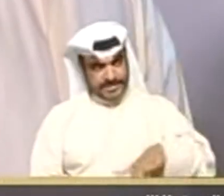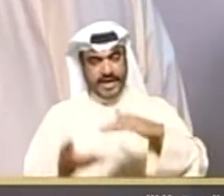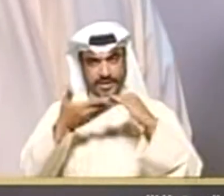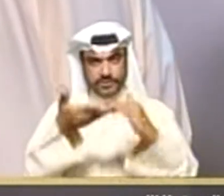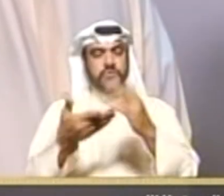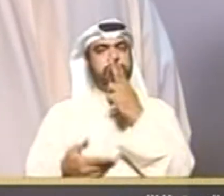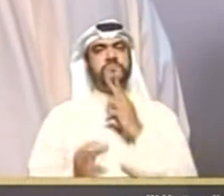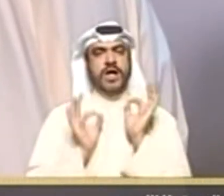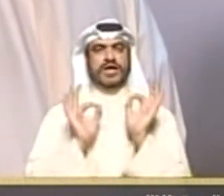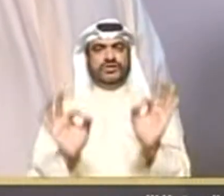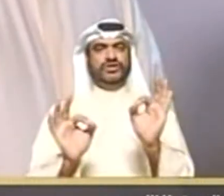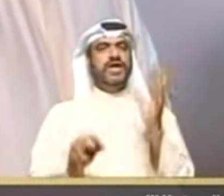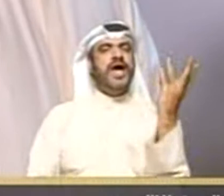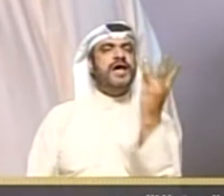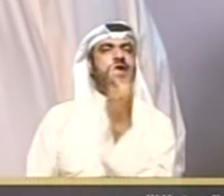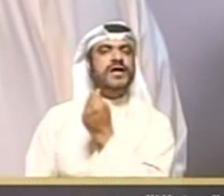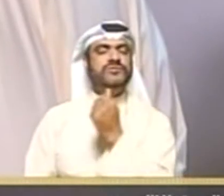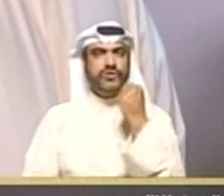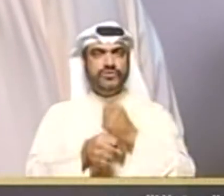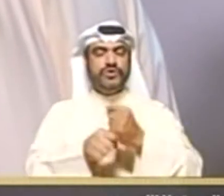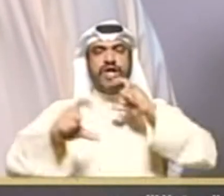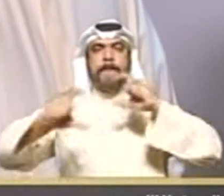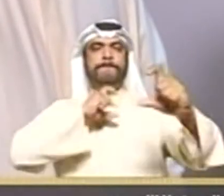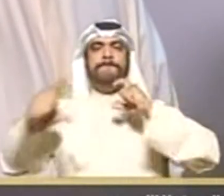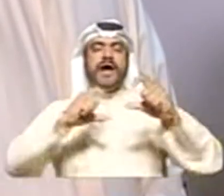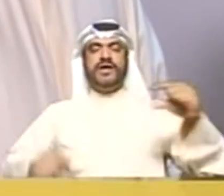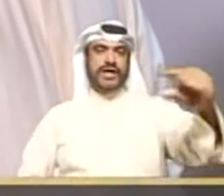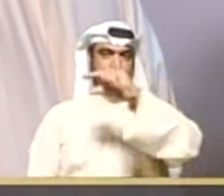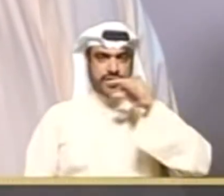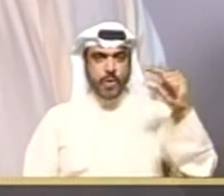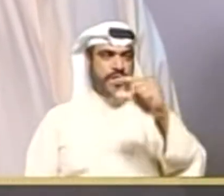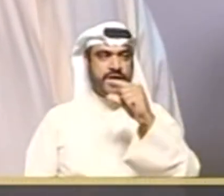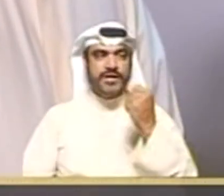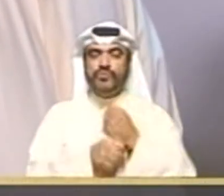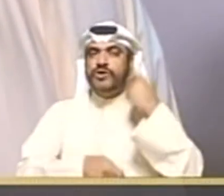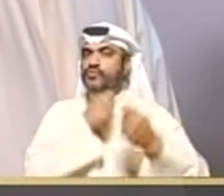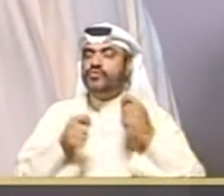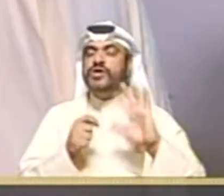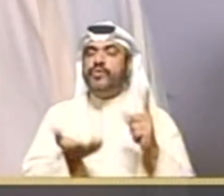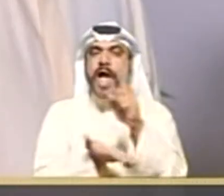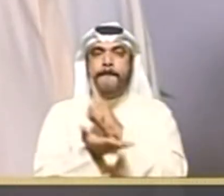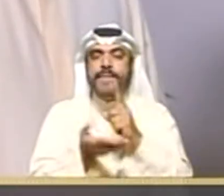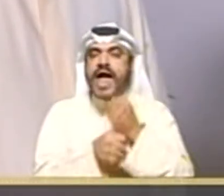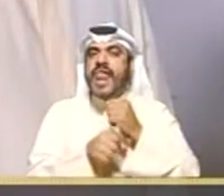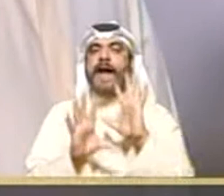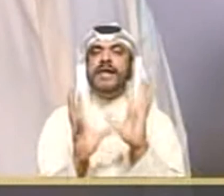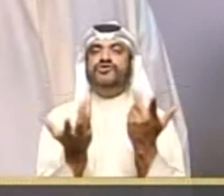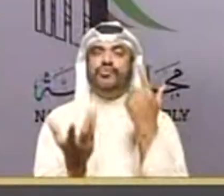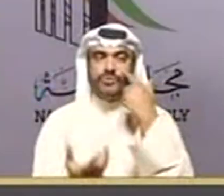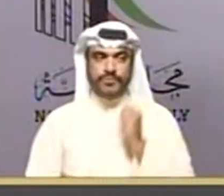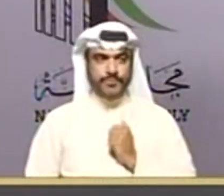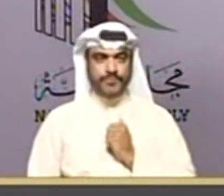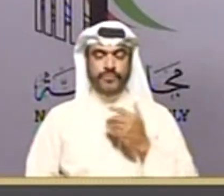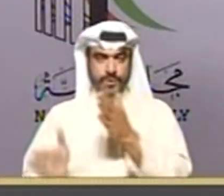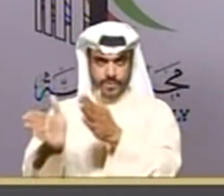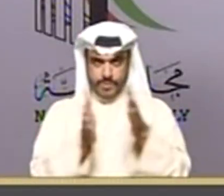تحسين مؤشر الكويت في تصنيف البنك الدولي بما يتعلق في تحسين بيئة الأعمال. عقدت